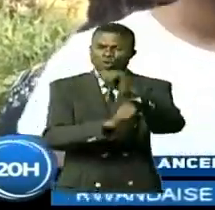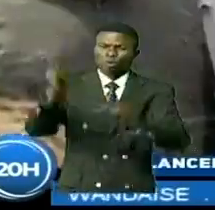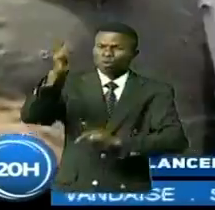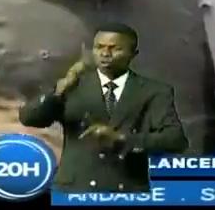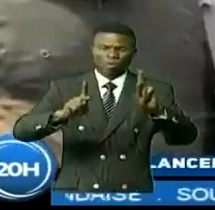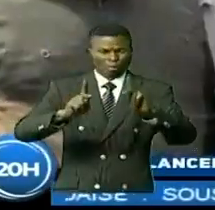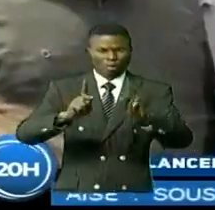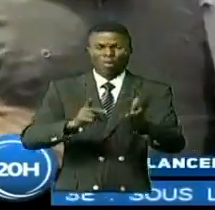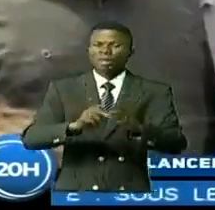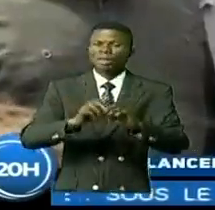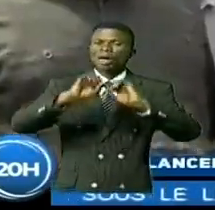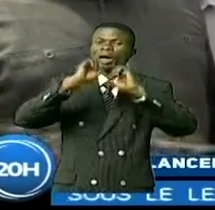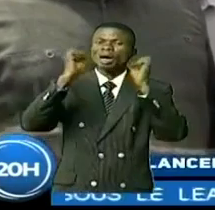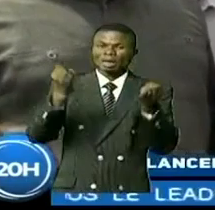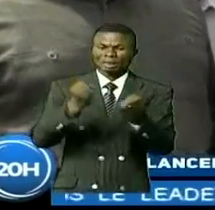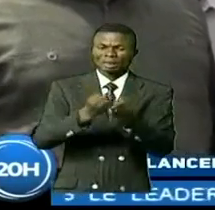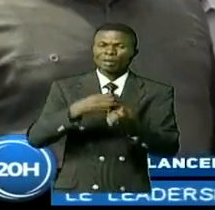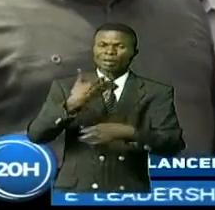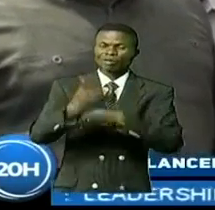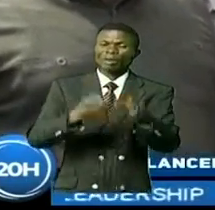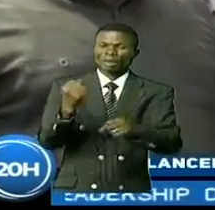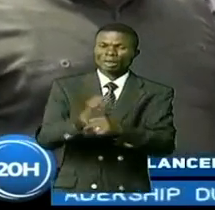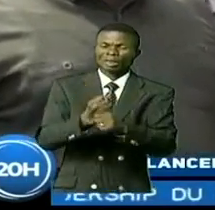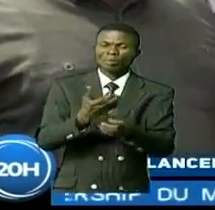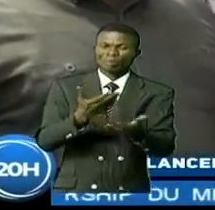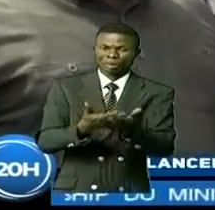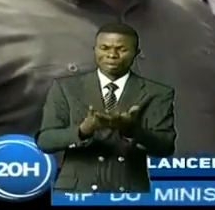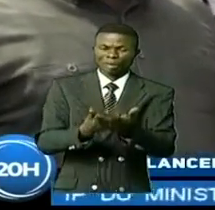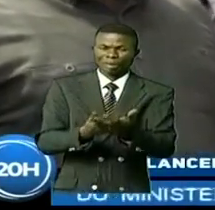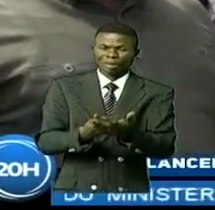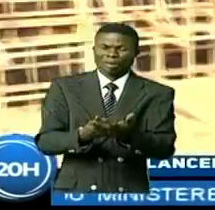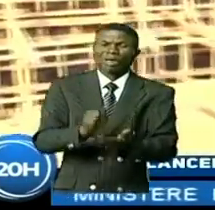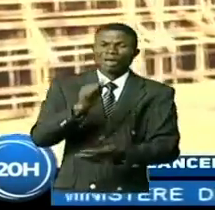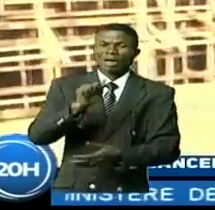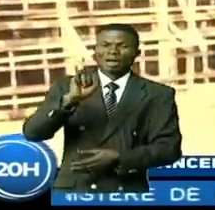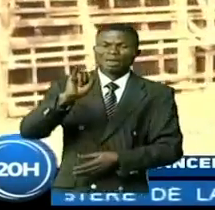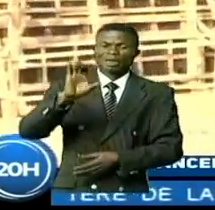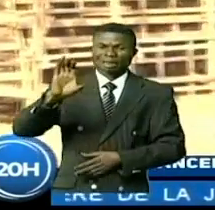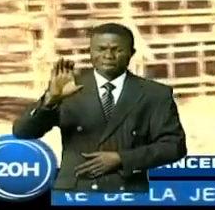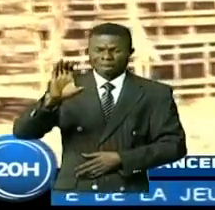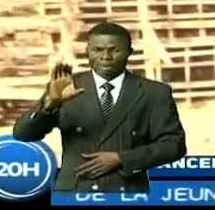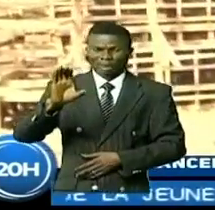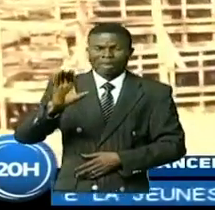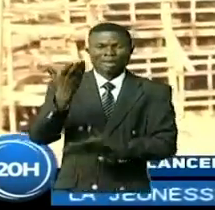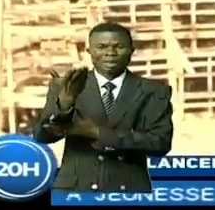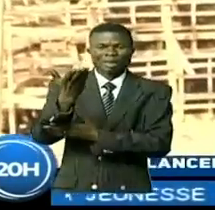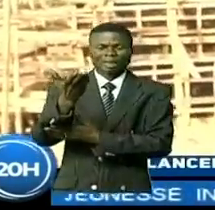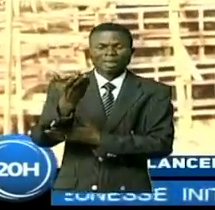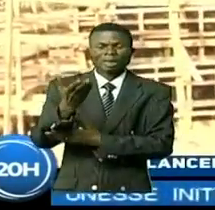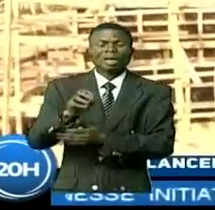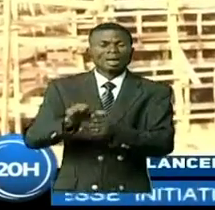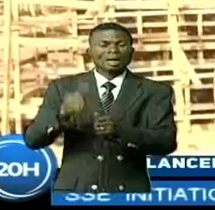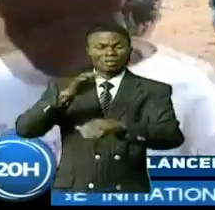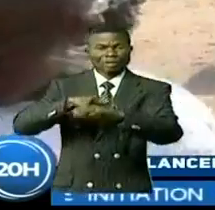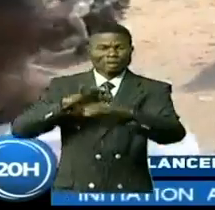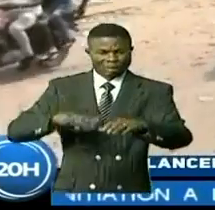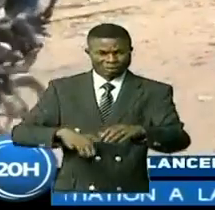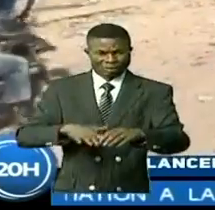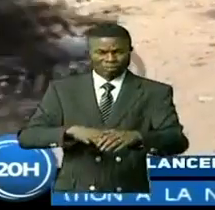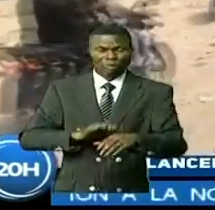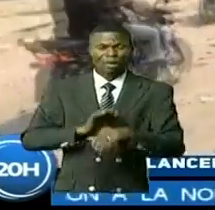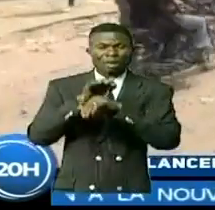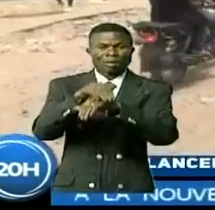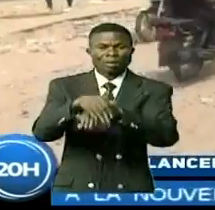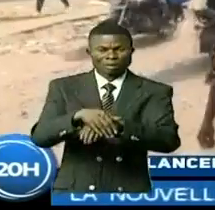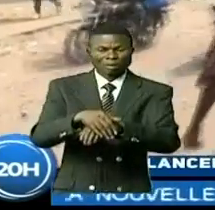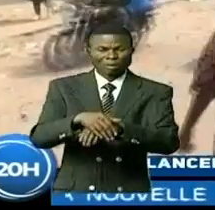population. L'entreprise qui exécute les travaux, AEC, entreprise Aronsefou, évite tout retard pour intervenir. Déjà, le